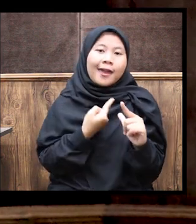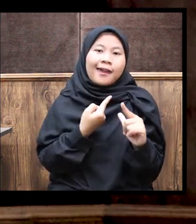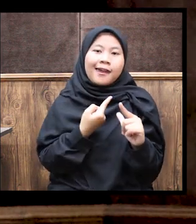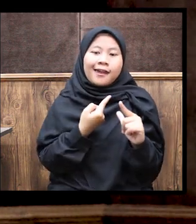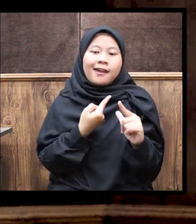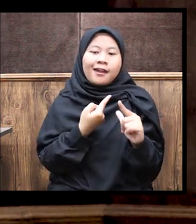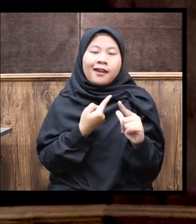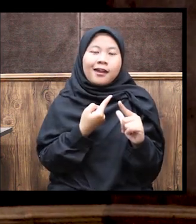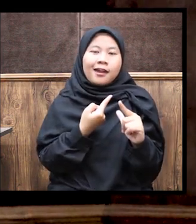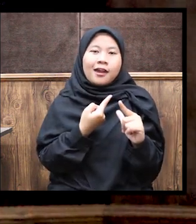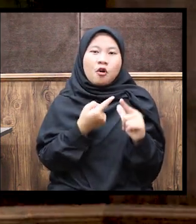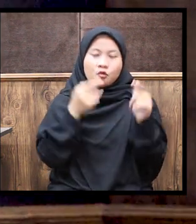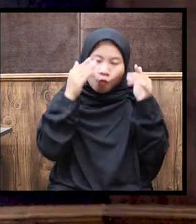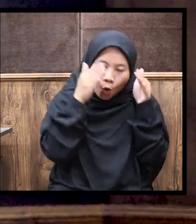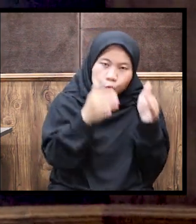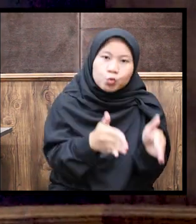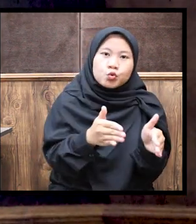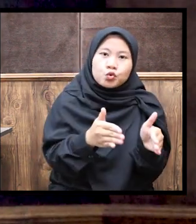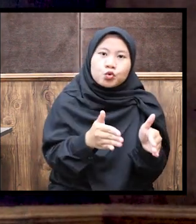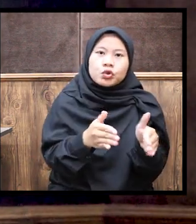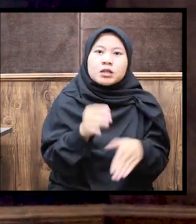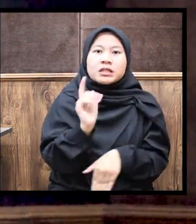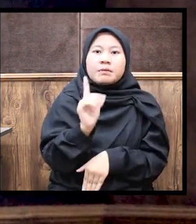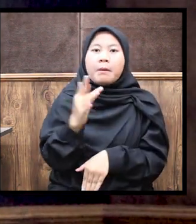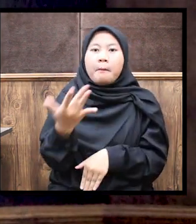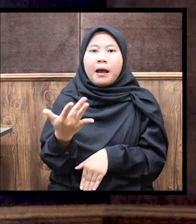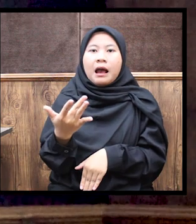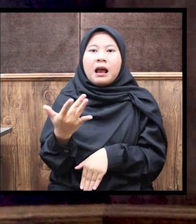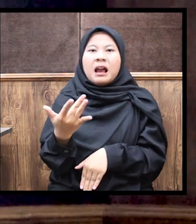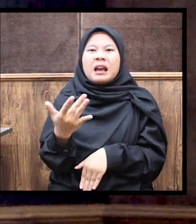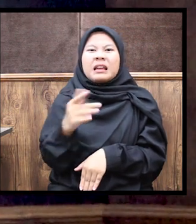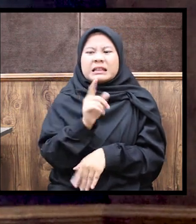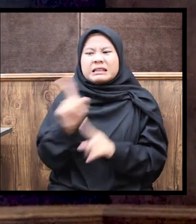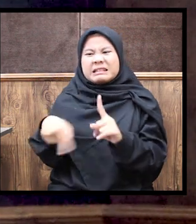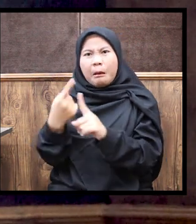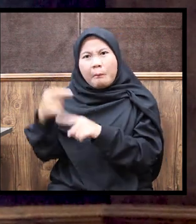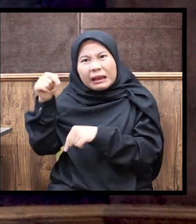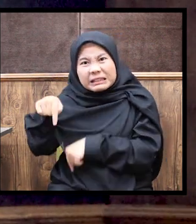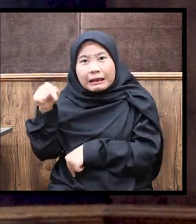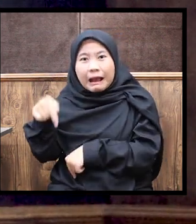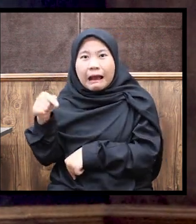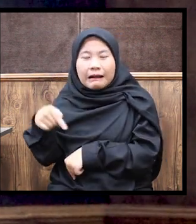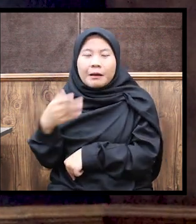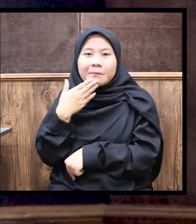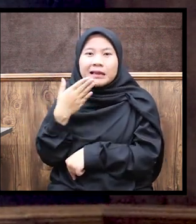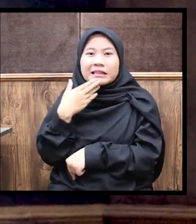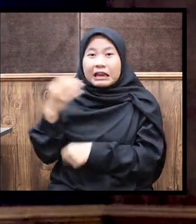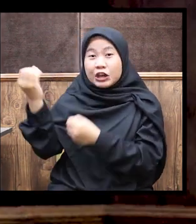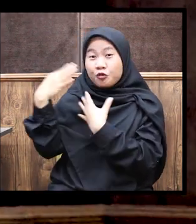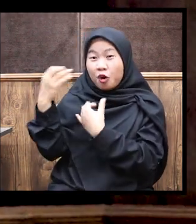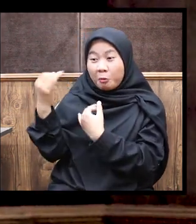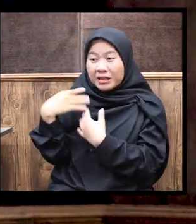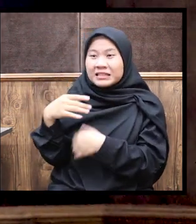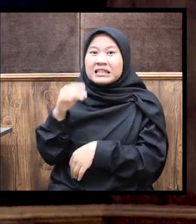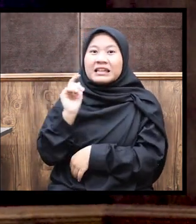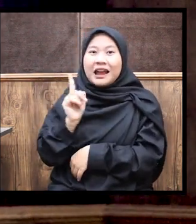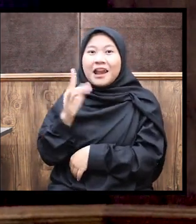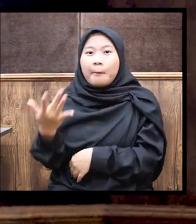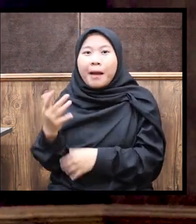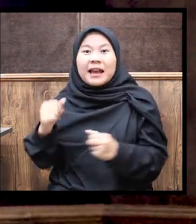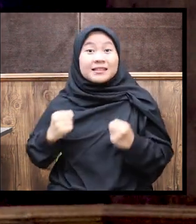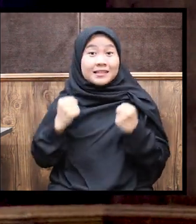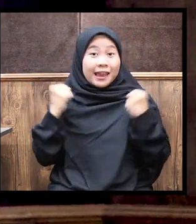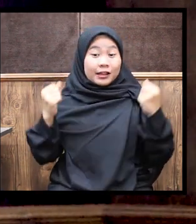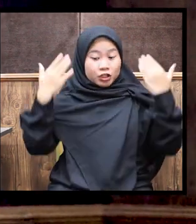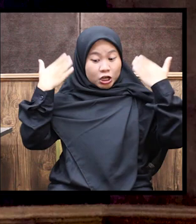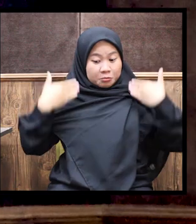perhatian kita karena selama ini kan informasi Lan pekerjaan itu mencantumkan sehat jasmani rohani misalnya kemudian